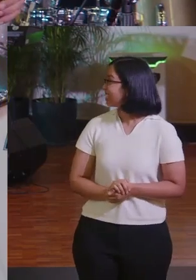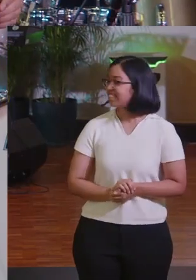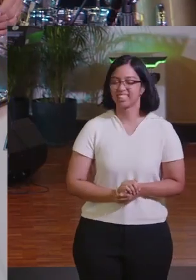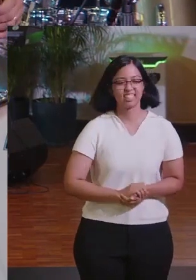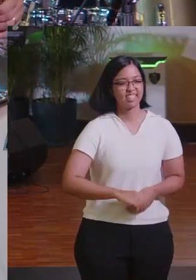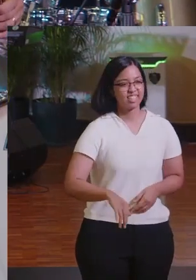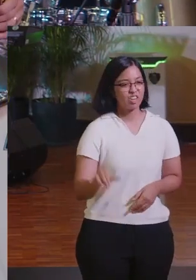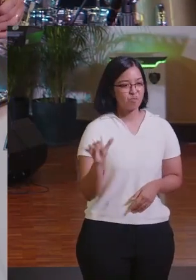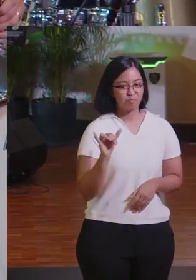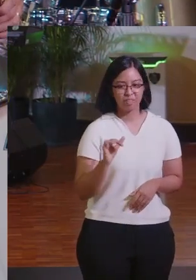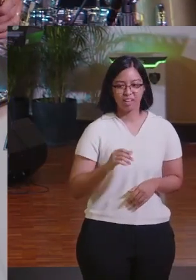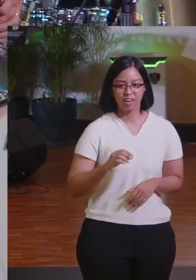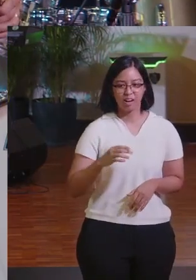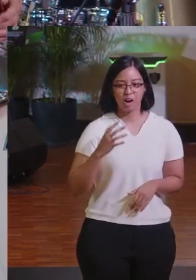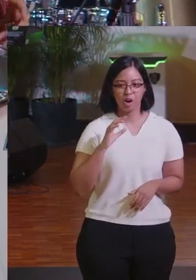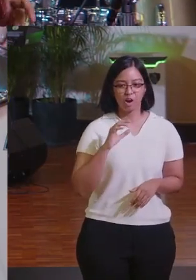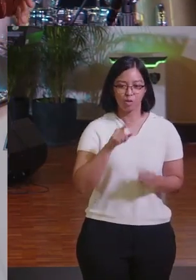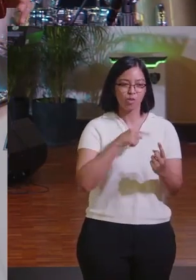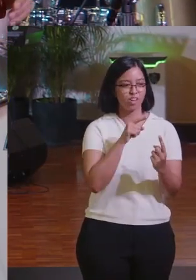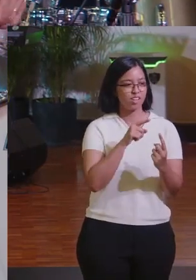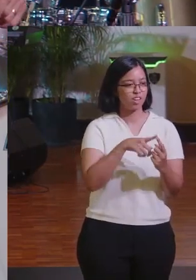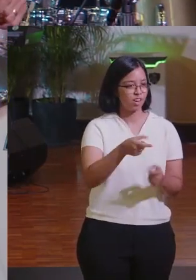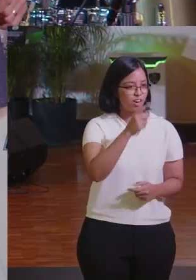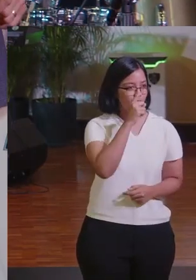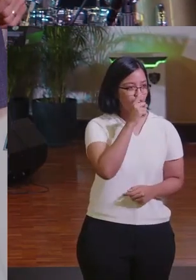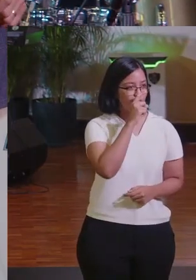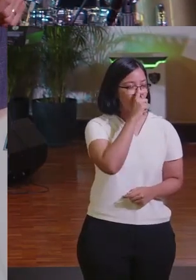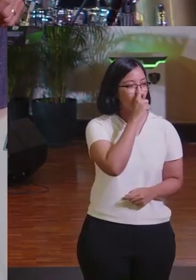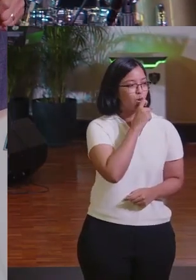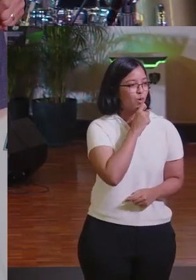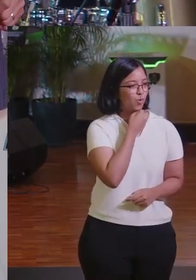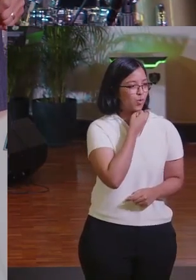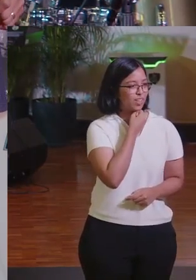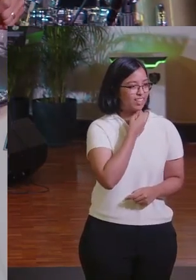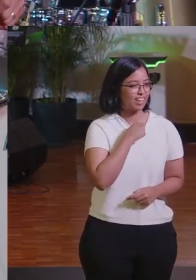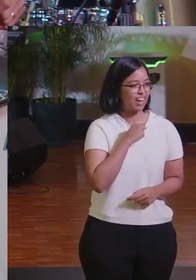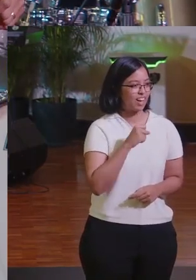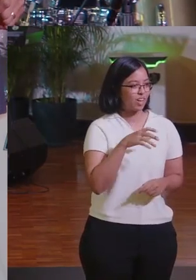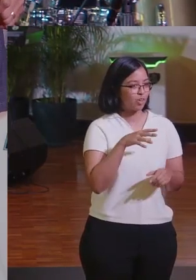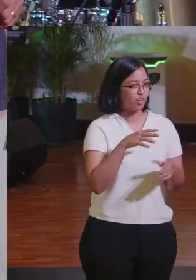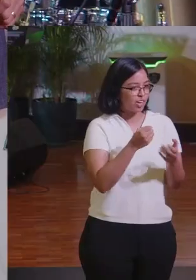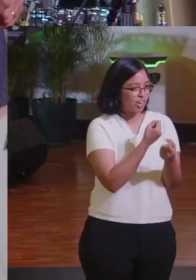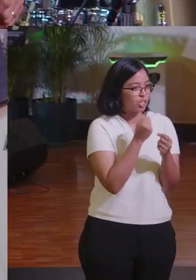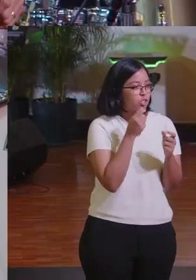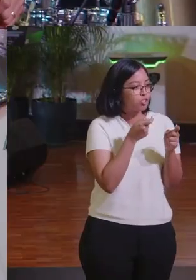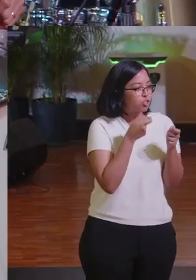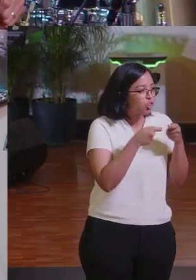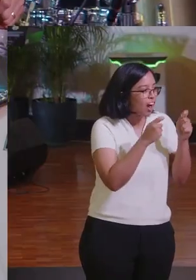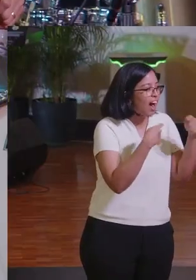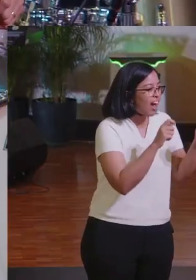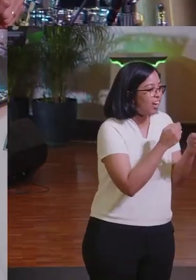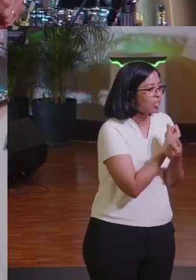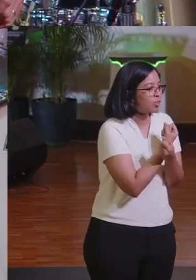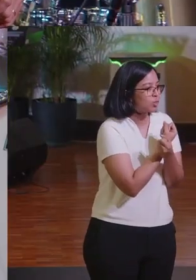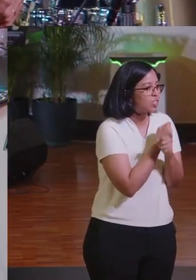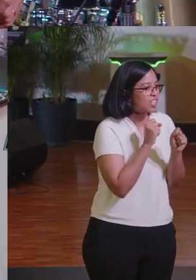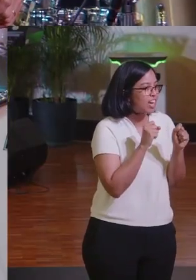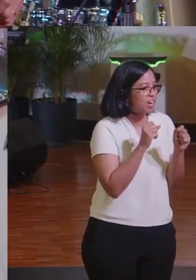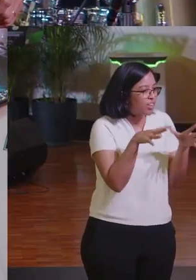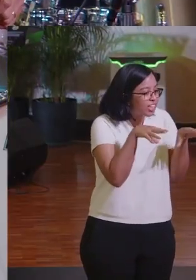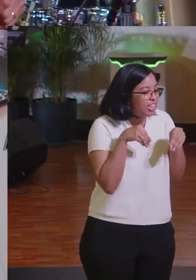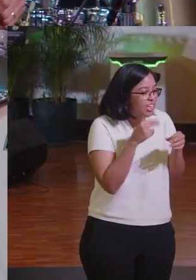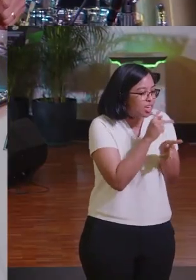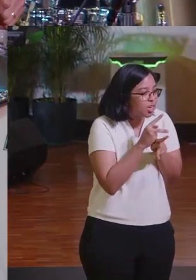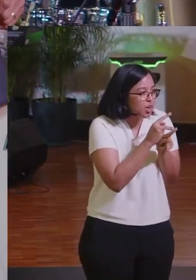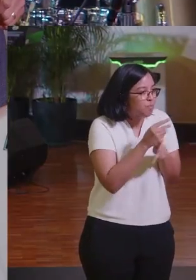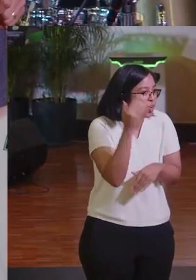tumatanda. No? Pero huwag kang mag-alala, sabi nila, there's a way to look at your hair. Pag ikaw medyo nawawala na, be positive. Sabi